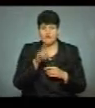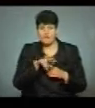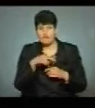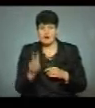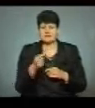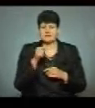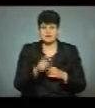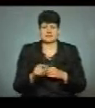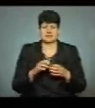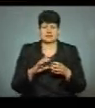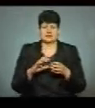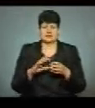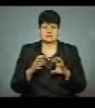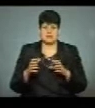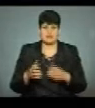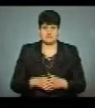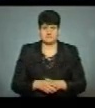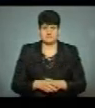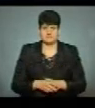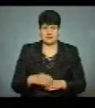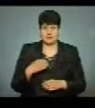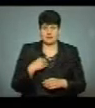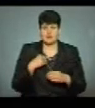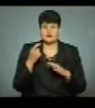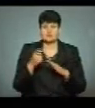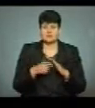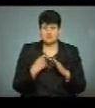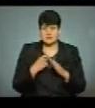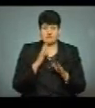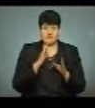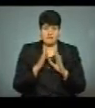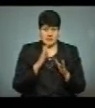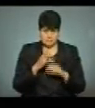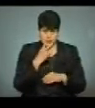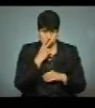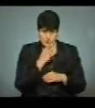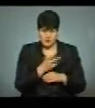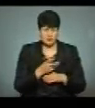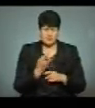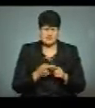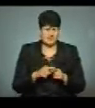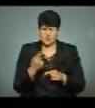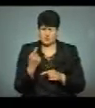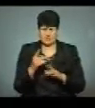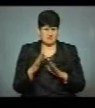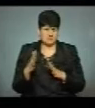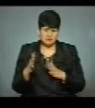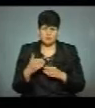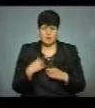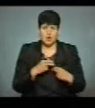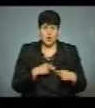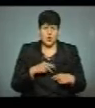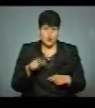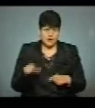каже Олег Синовець. Я довідався з Фейсбука, бачив, що це не одинокий випадок в такому місці, що мій колега